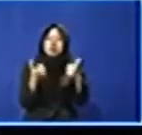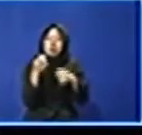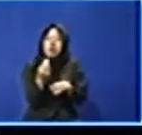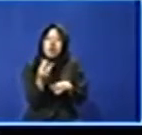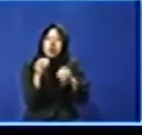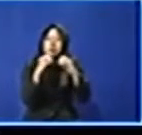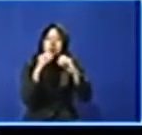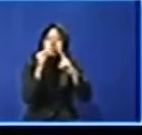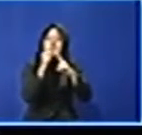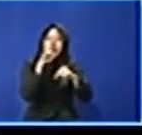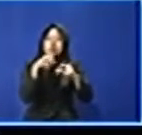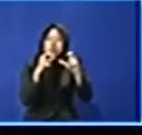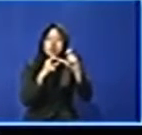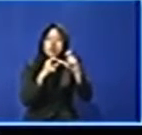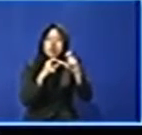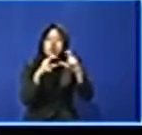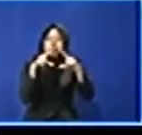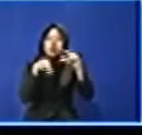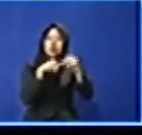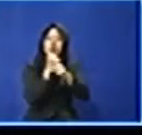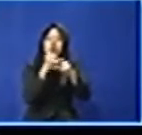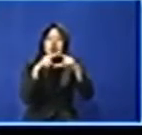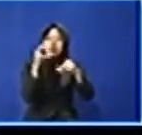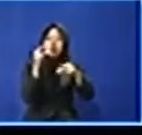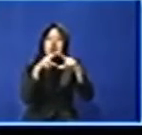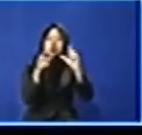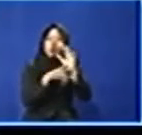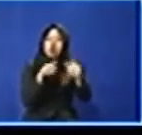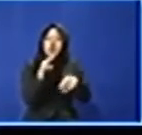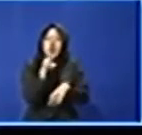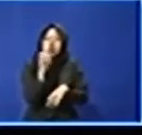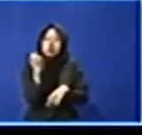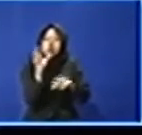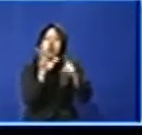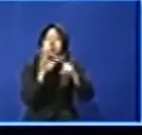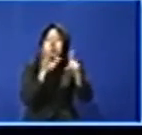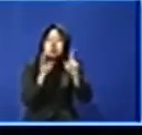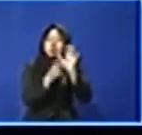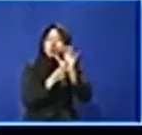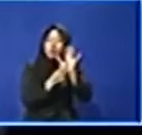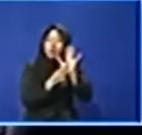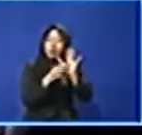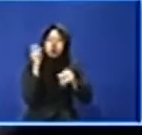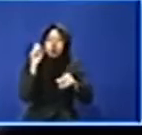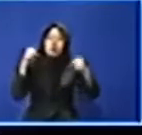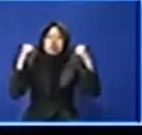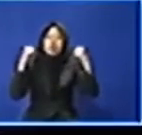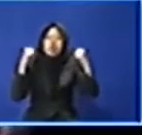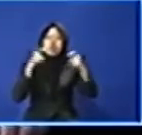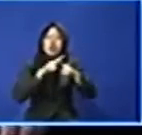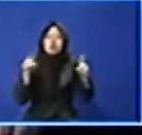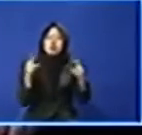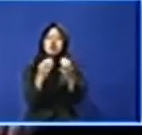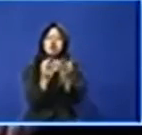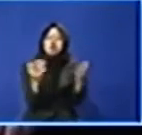juga anggaran Republik terkecil 218 Miliar untuk kesehatan Furman pupuk sdm-nya tidak